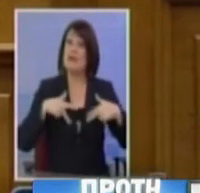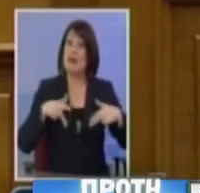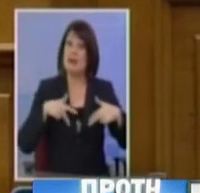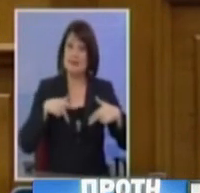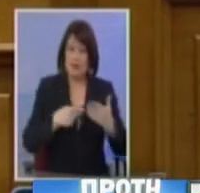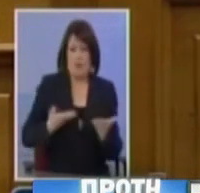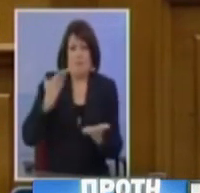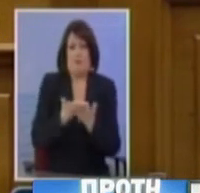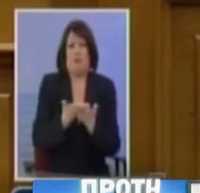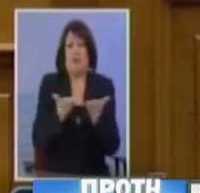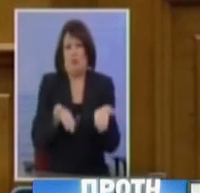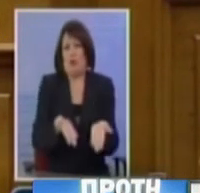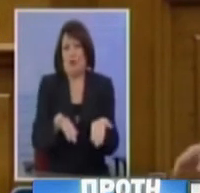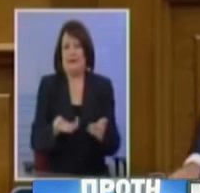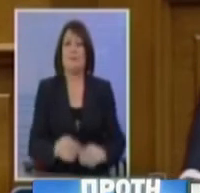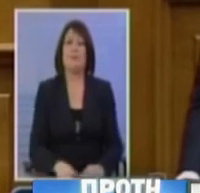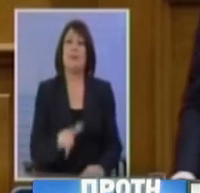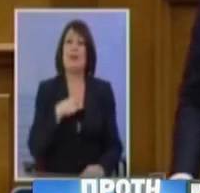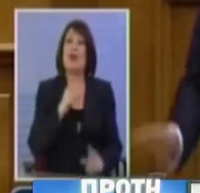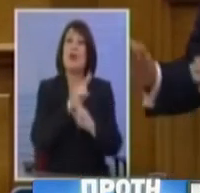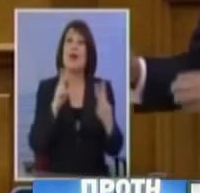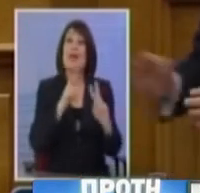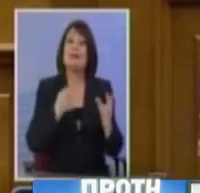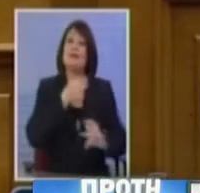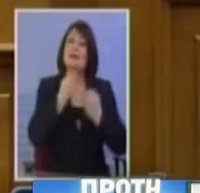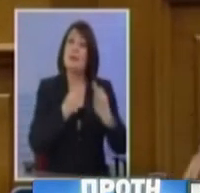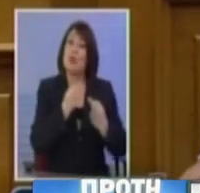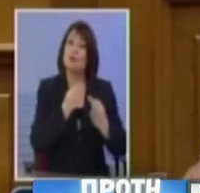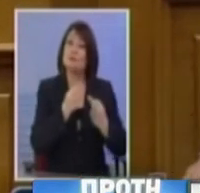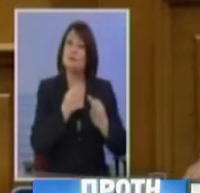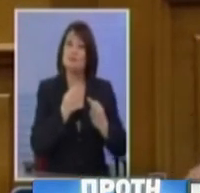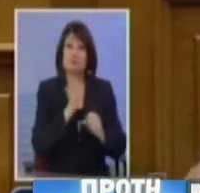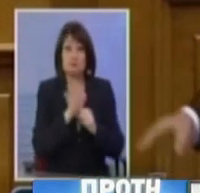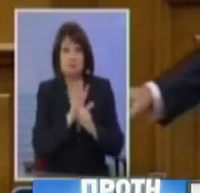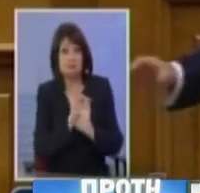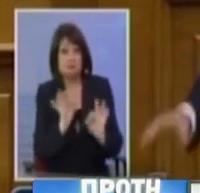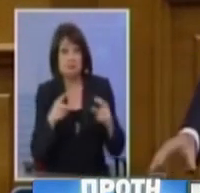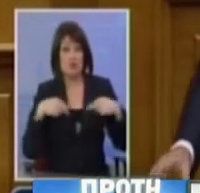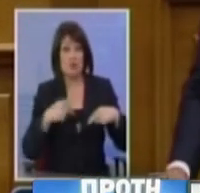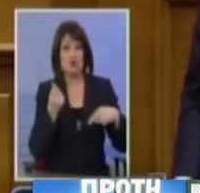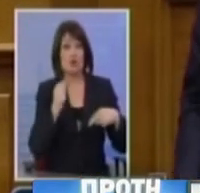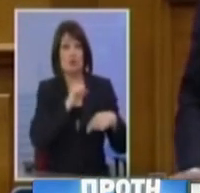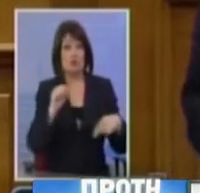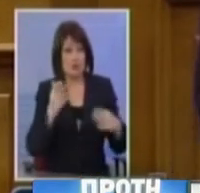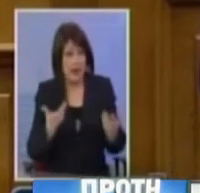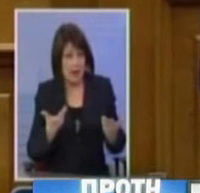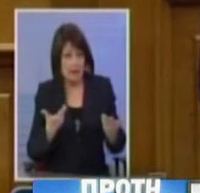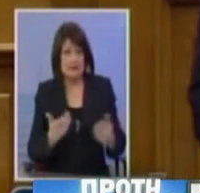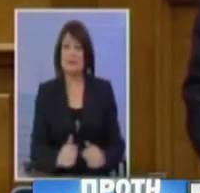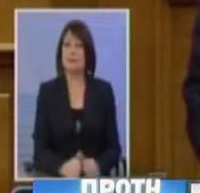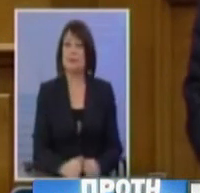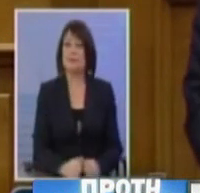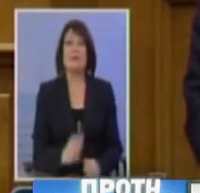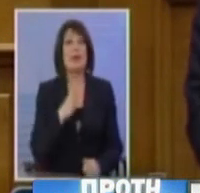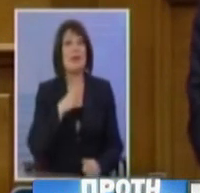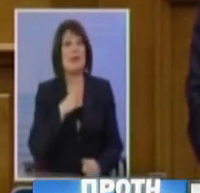εδώ την πρότασή της. Θα ήθελα να είμαι ξεκάθαρος. Επεξετάθησε αυτό επαρκώς ο Υπουργός Οικονομικών, ο κύριος Τουρνάρας, αλλά θέλω και